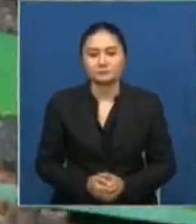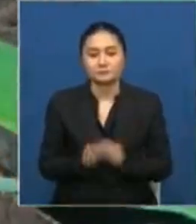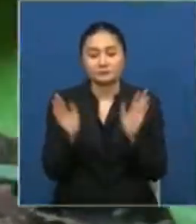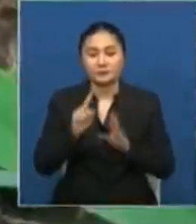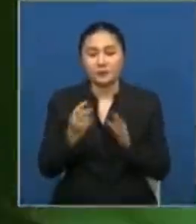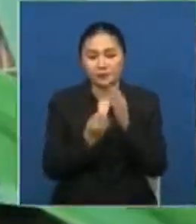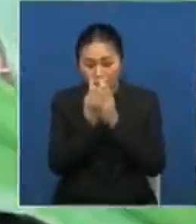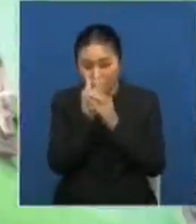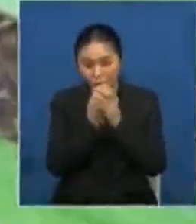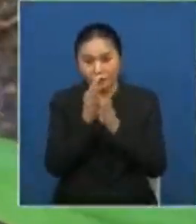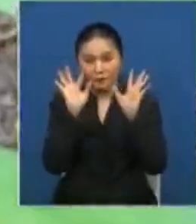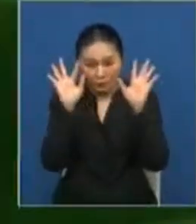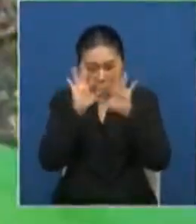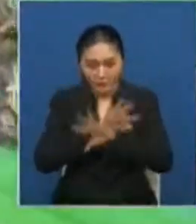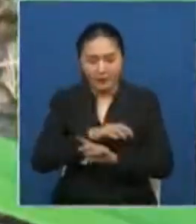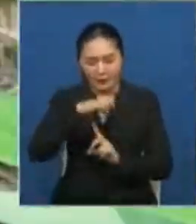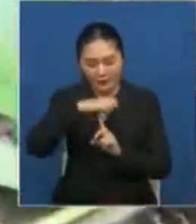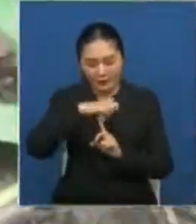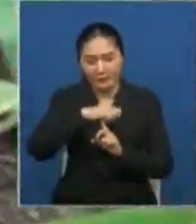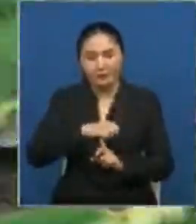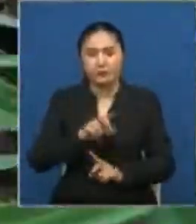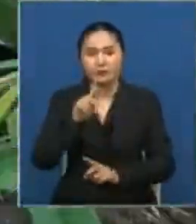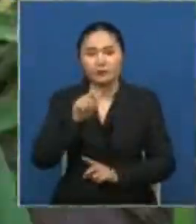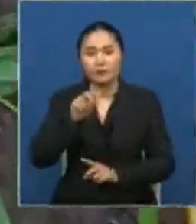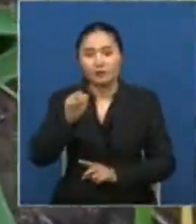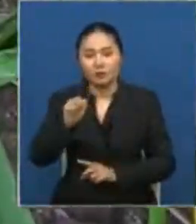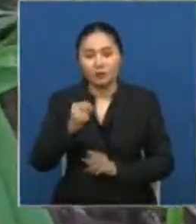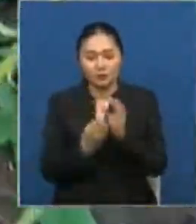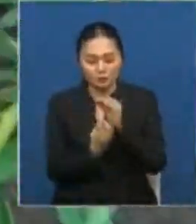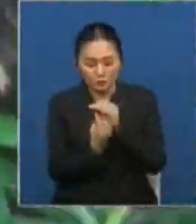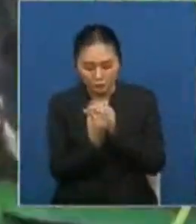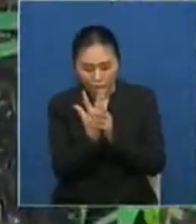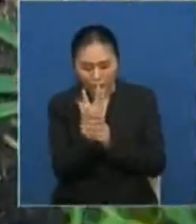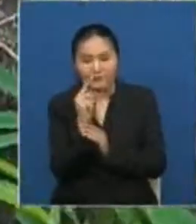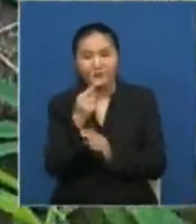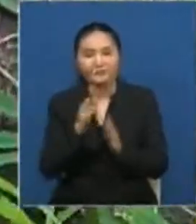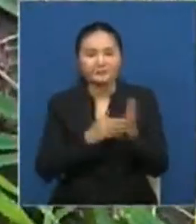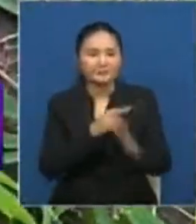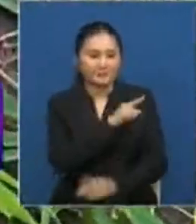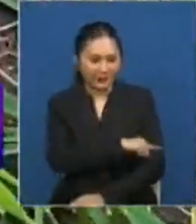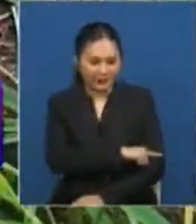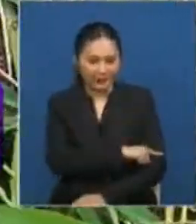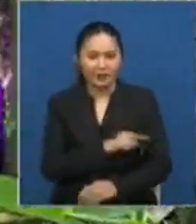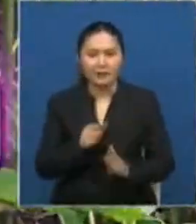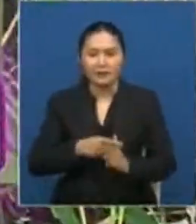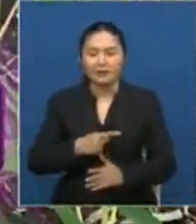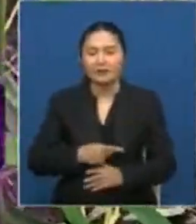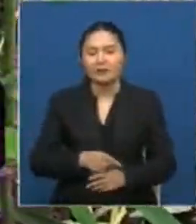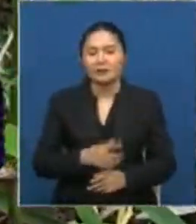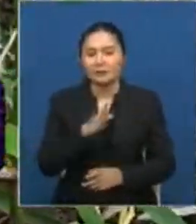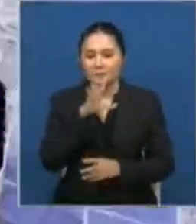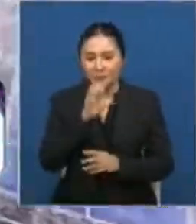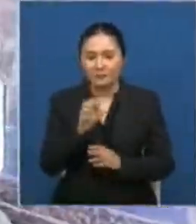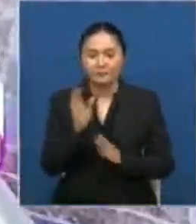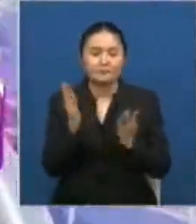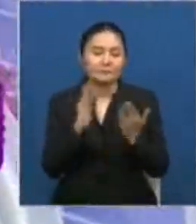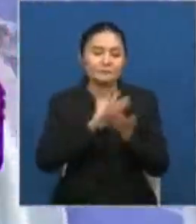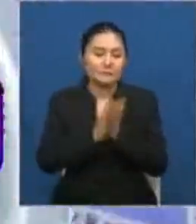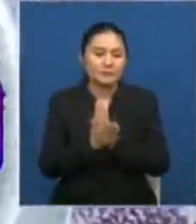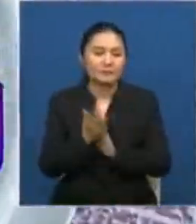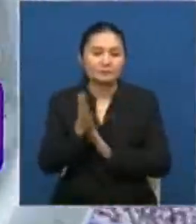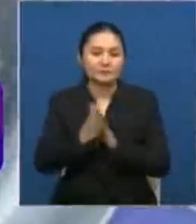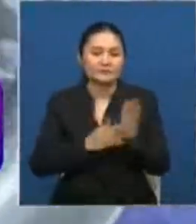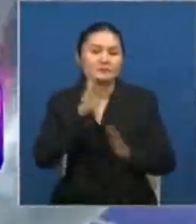ของดอกก็จะคล้ายๆกับเห็ดขอนตอนออกใหม่ๆจะมีสีขาวค่ะพอเริ่มแก่ก็จะเริ่มมีสีน้ำตาลซึ่